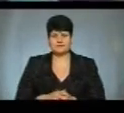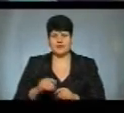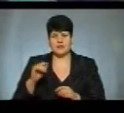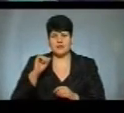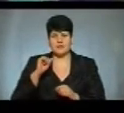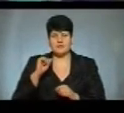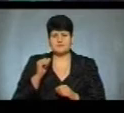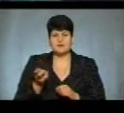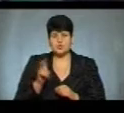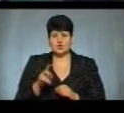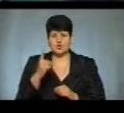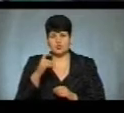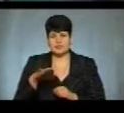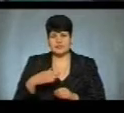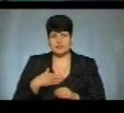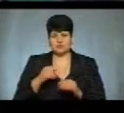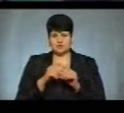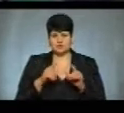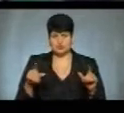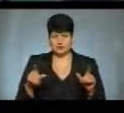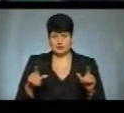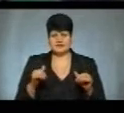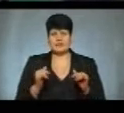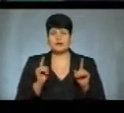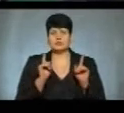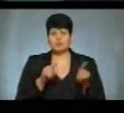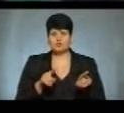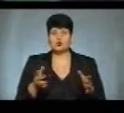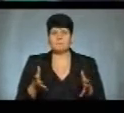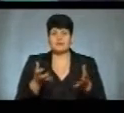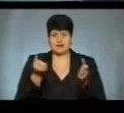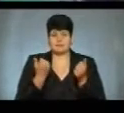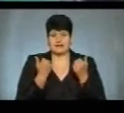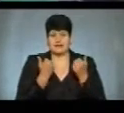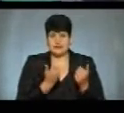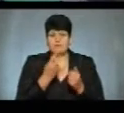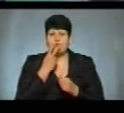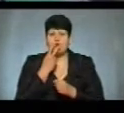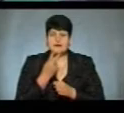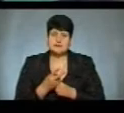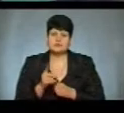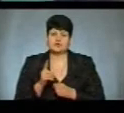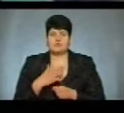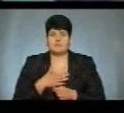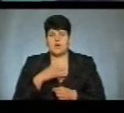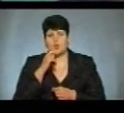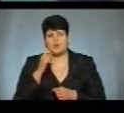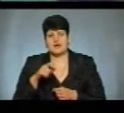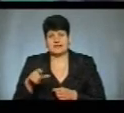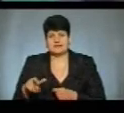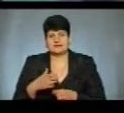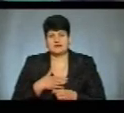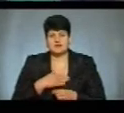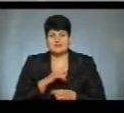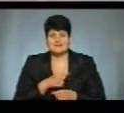В нашої школи прийшло 100 учнів на цю акцію, насамперед для того, щоб підтримати її і показати, що ми українці і що наша